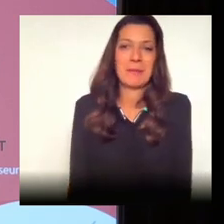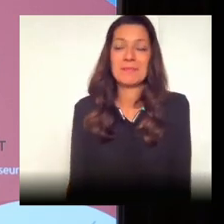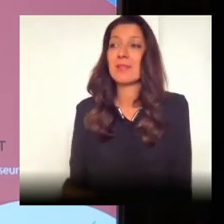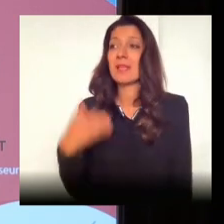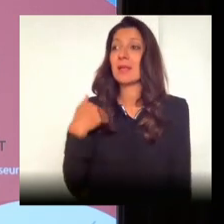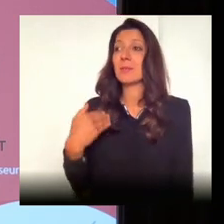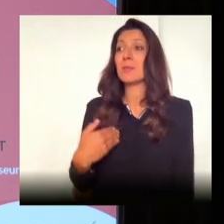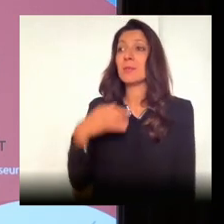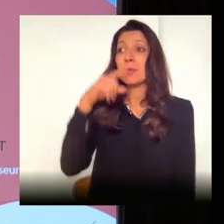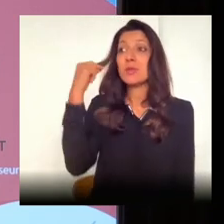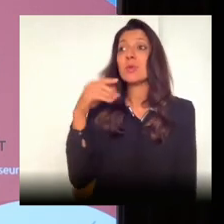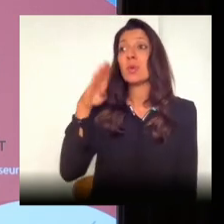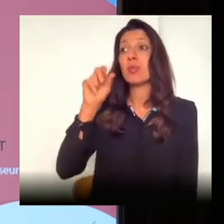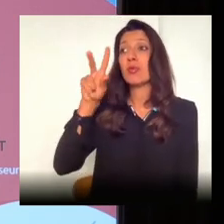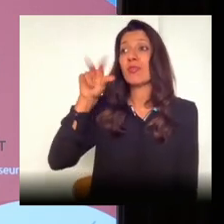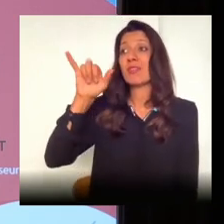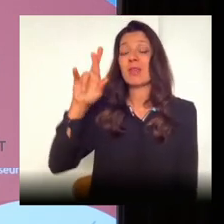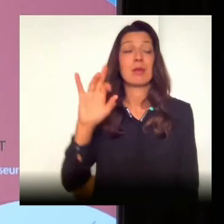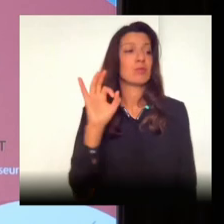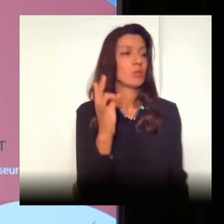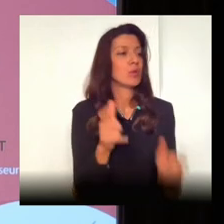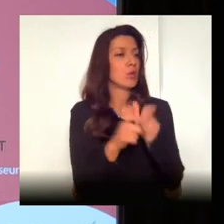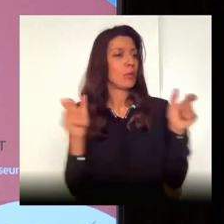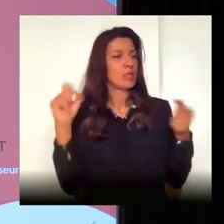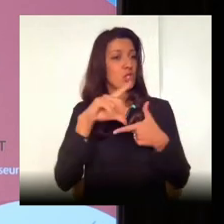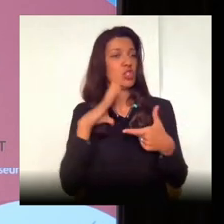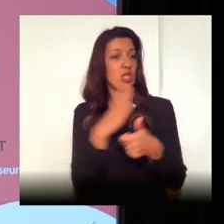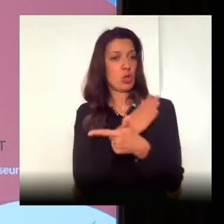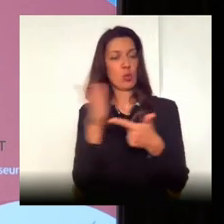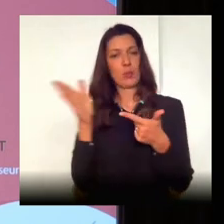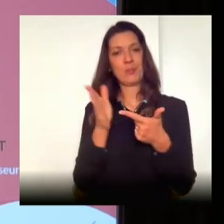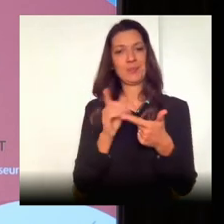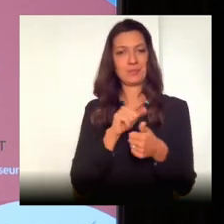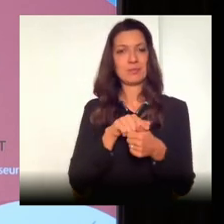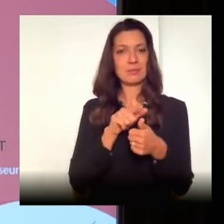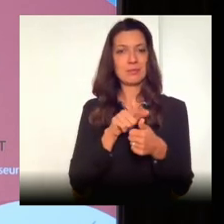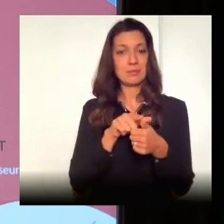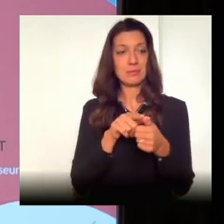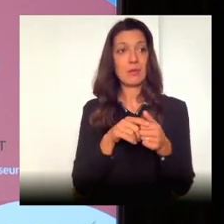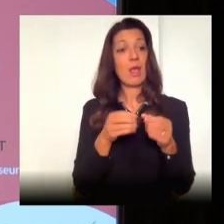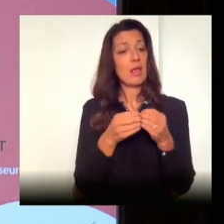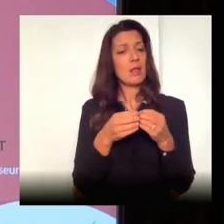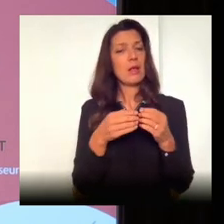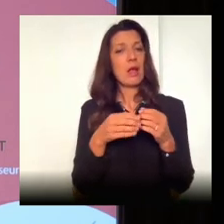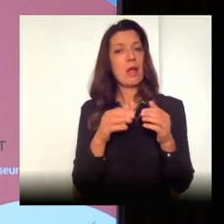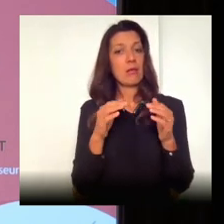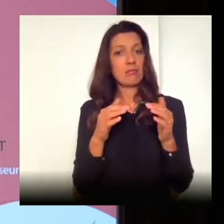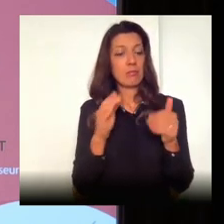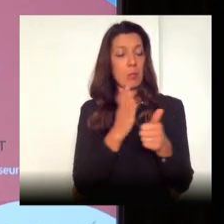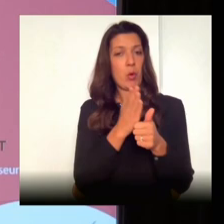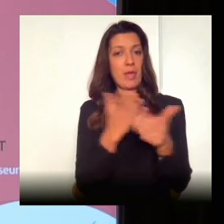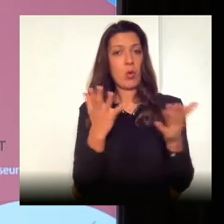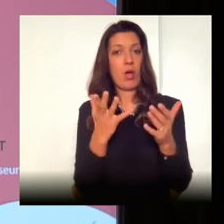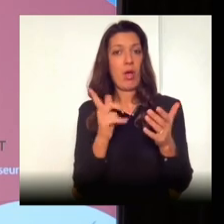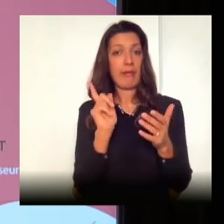Bouvier. Nous, côté Orange, on a, si je peux me permettre, deux leviers. En termes de développement, on en parlait tout à l'heure, c'est la conception